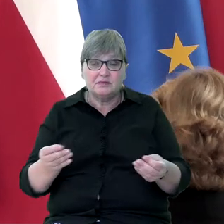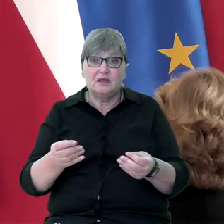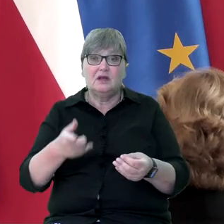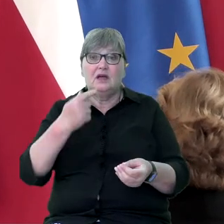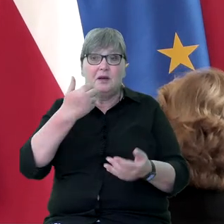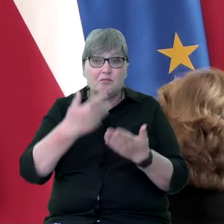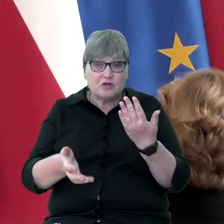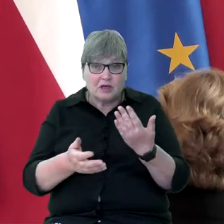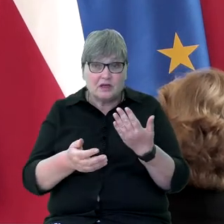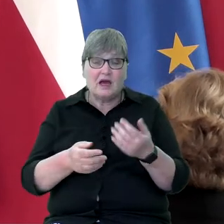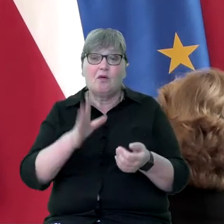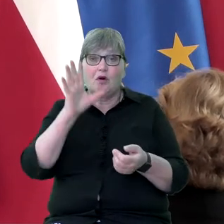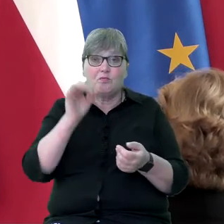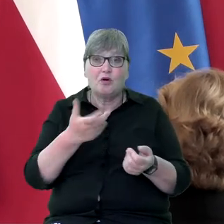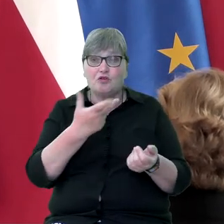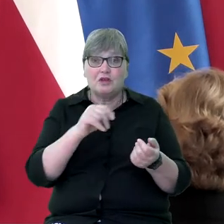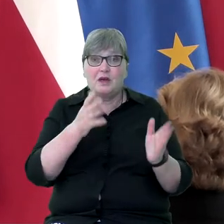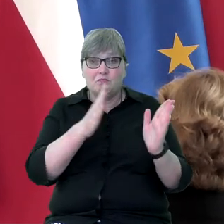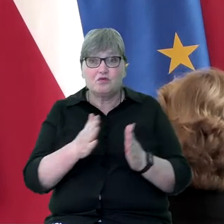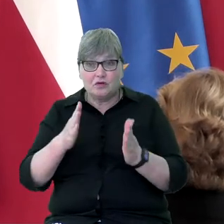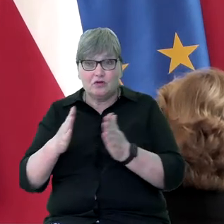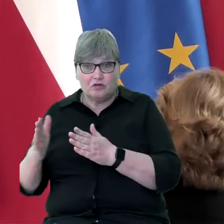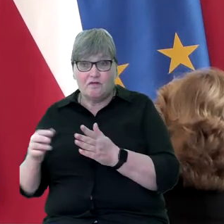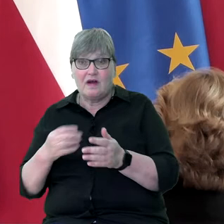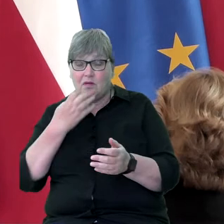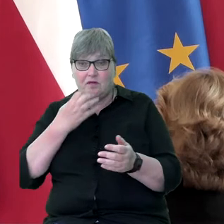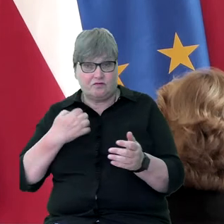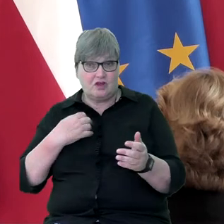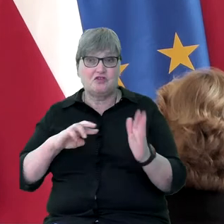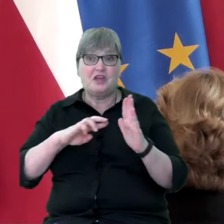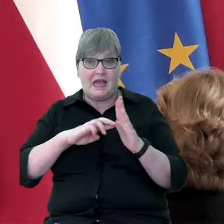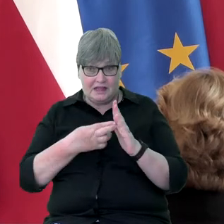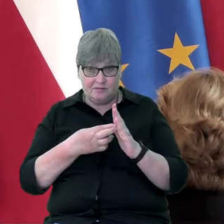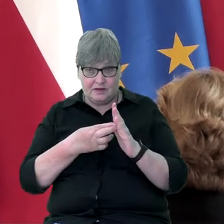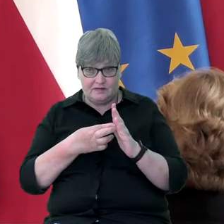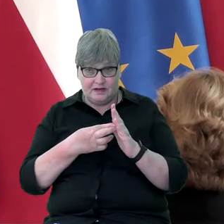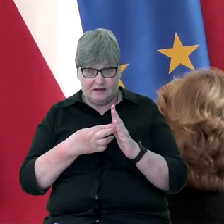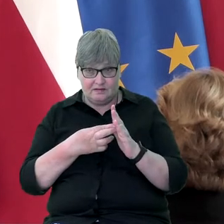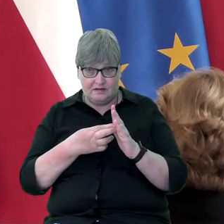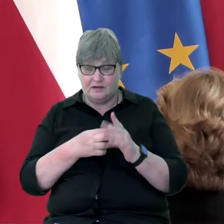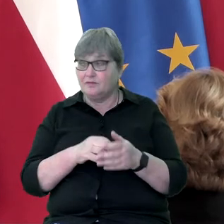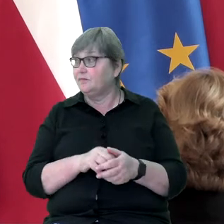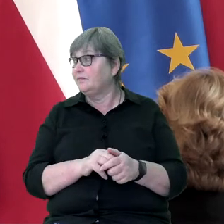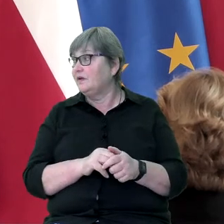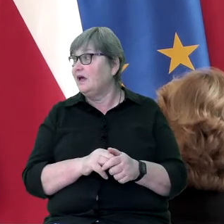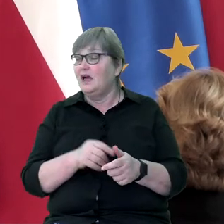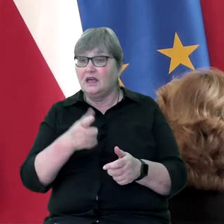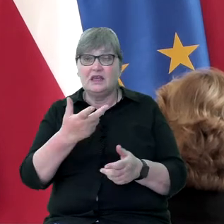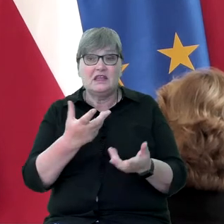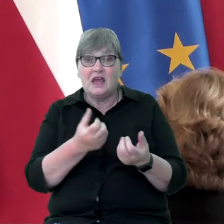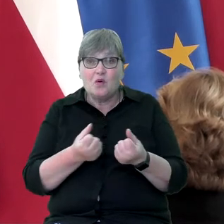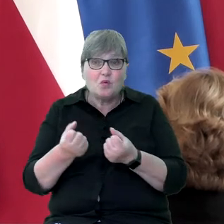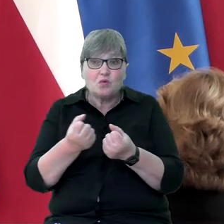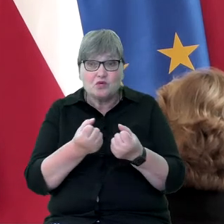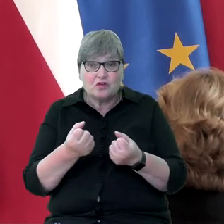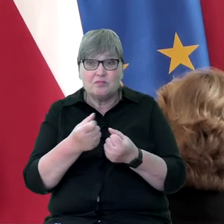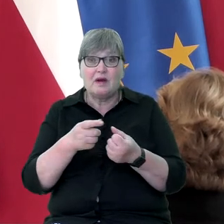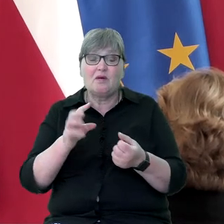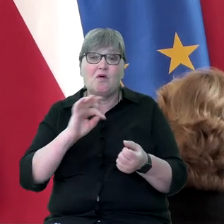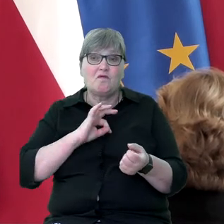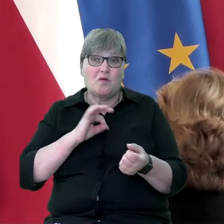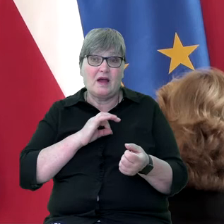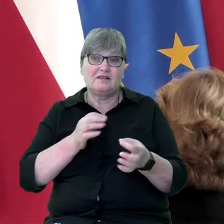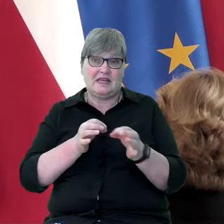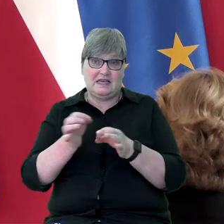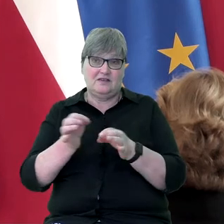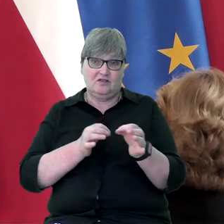sprawnej administracji i nie było w stanie utrzymać tego dorobku, który stworzyło gdzieś tam przez setki lat historii. W